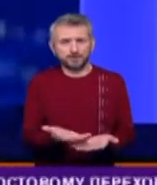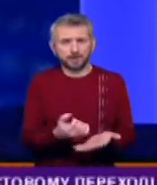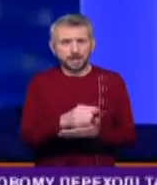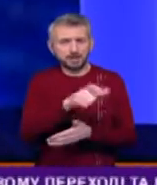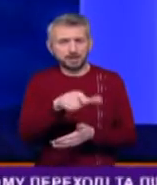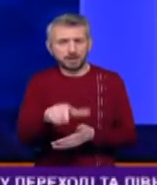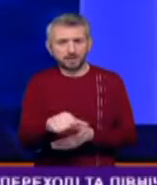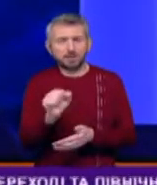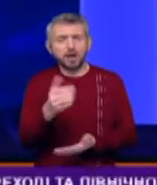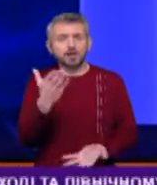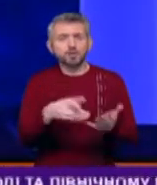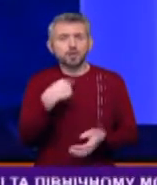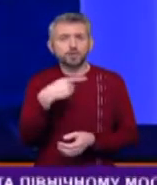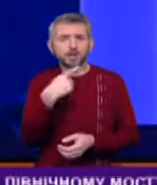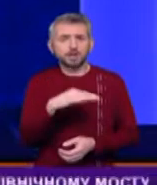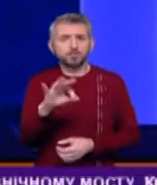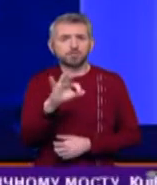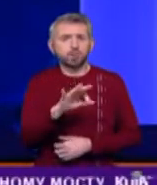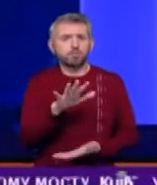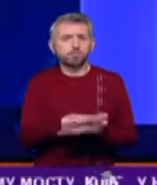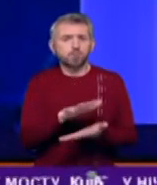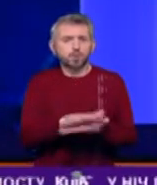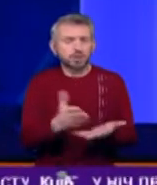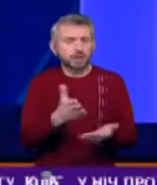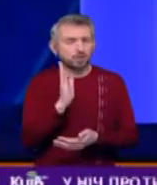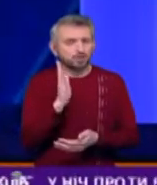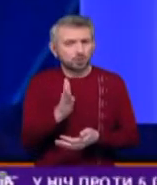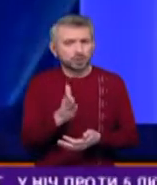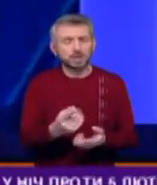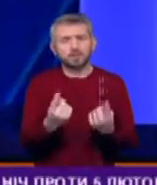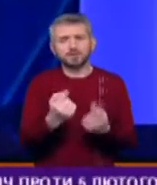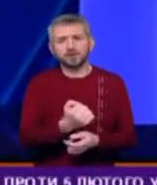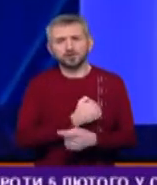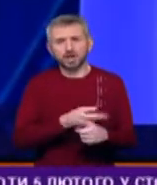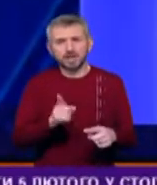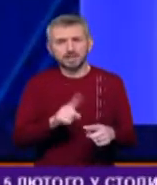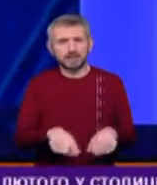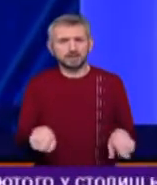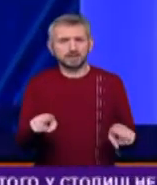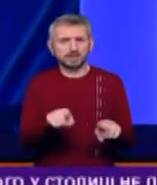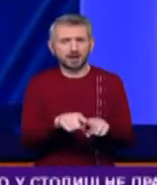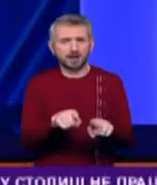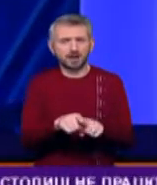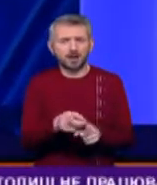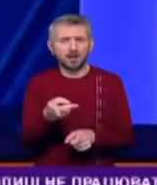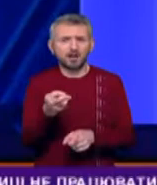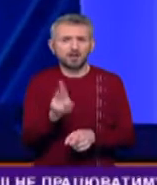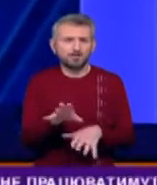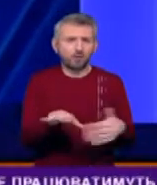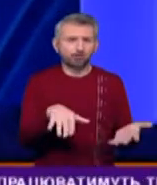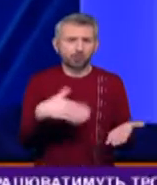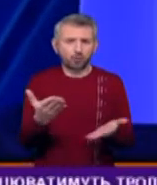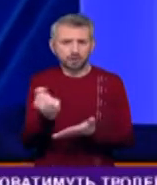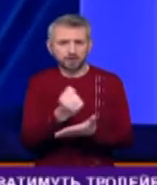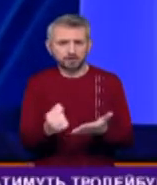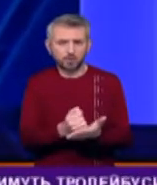кандидатам. Та, а якщо процесу. Говорити про бруд, який буде, на превеликий жаль, це така двостороння зброя, от такий є